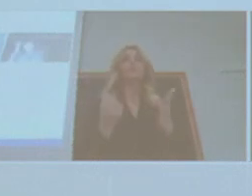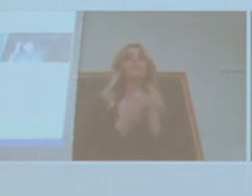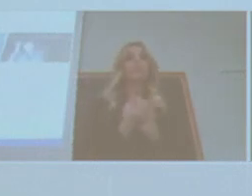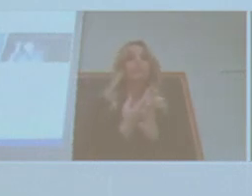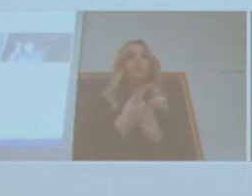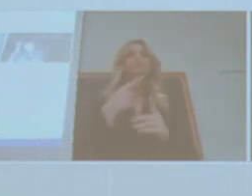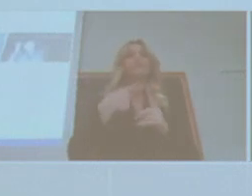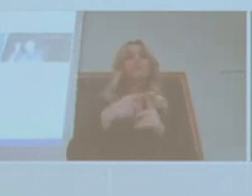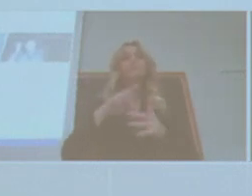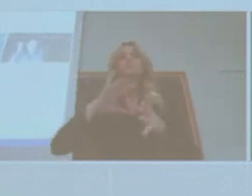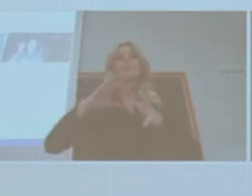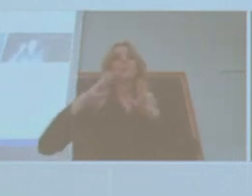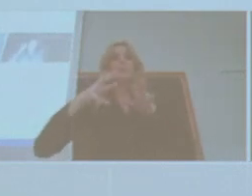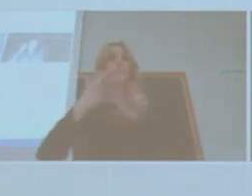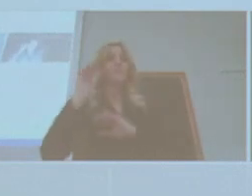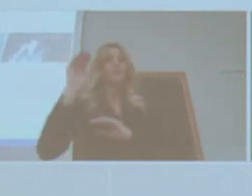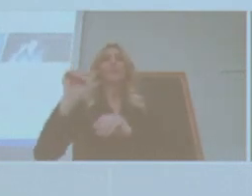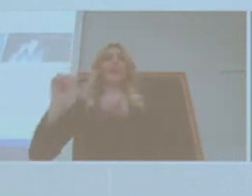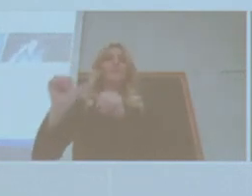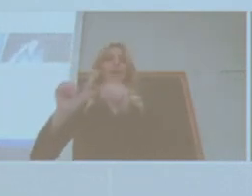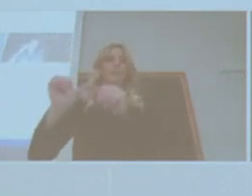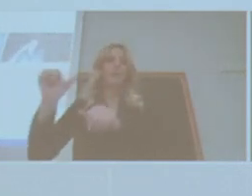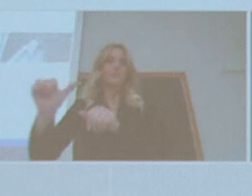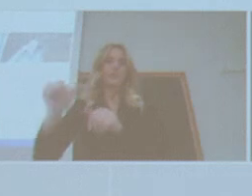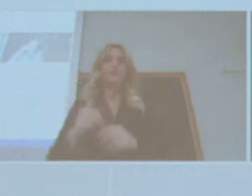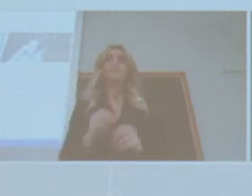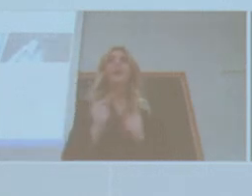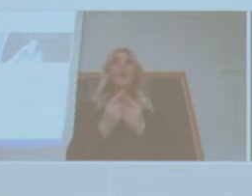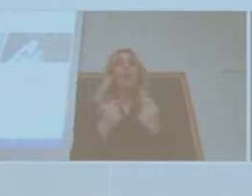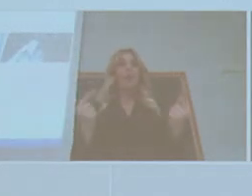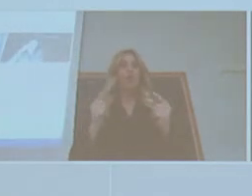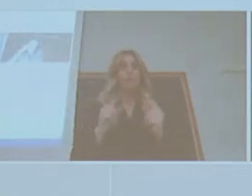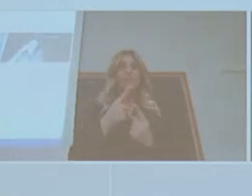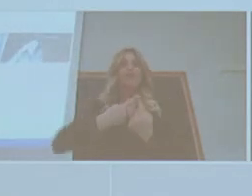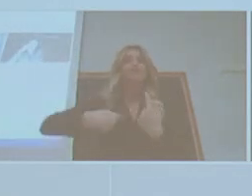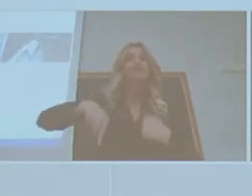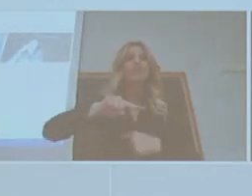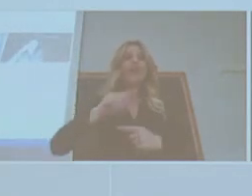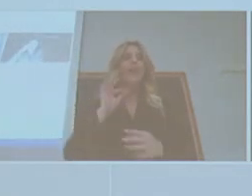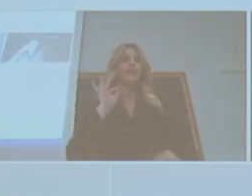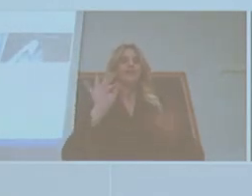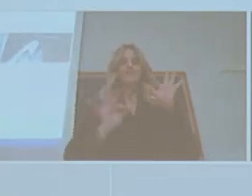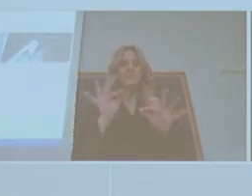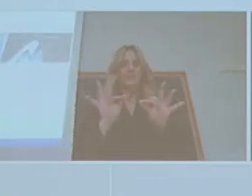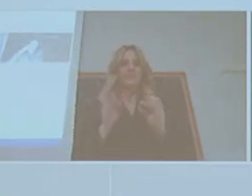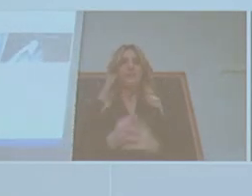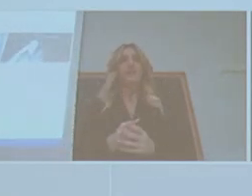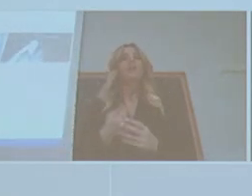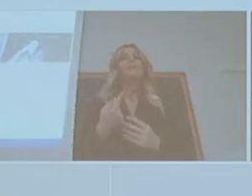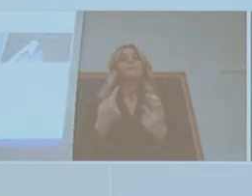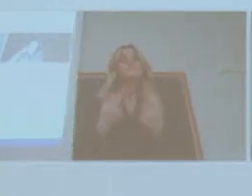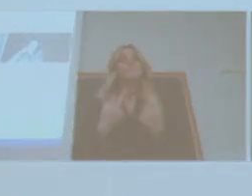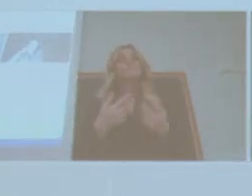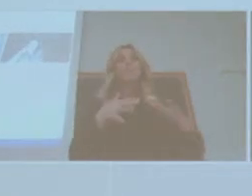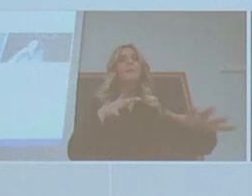dei grandi cambiamenti. L'economia circolare consiste in un sistema economico